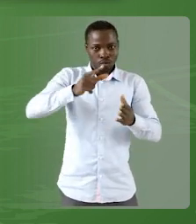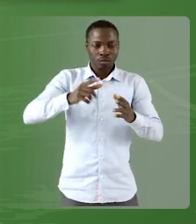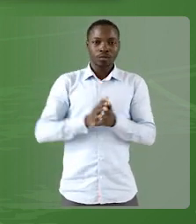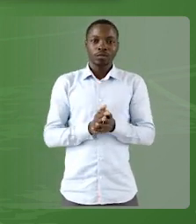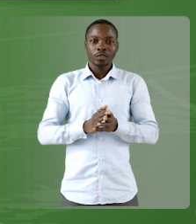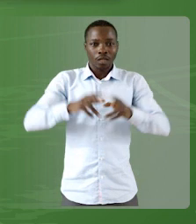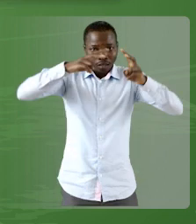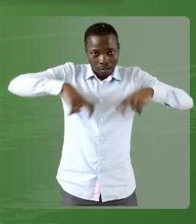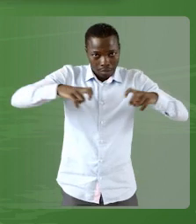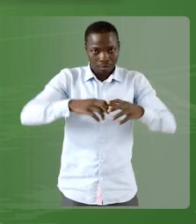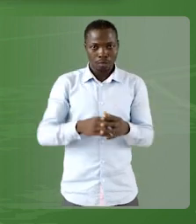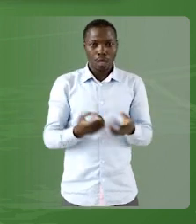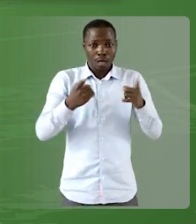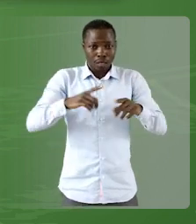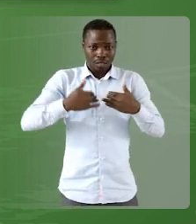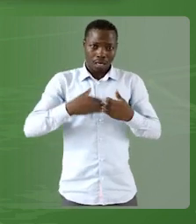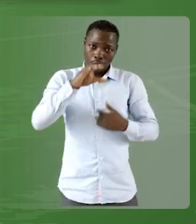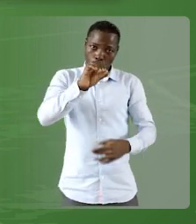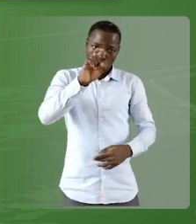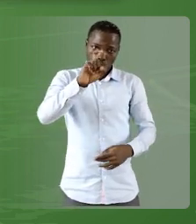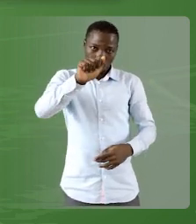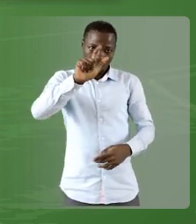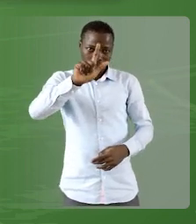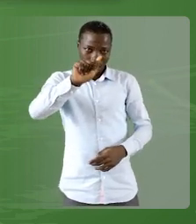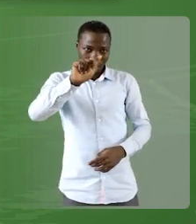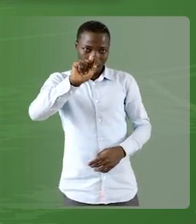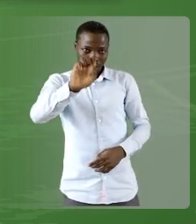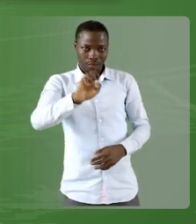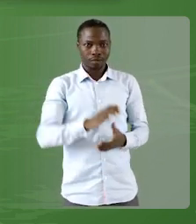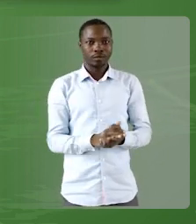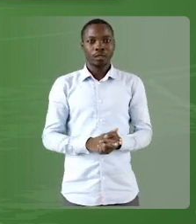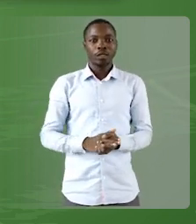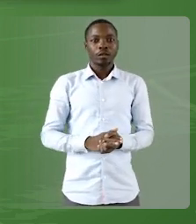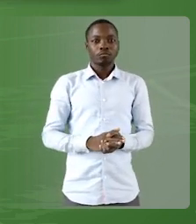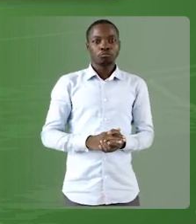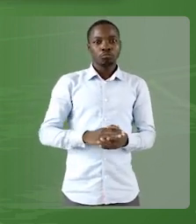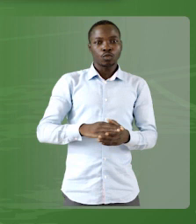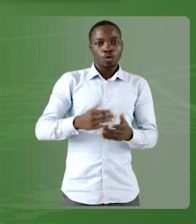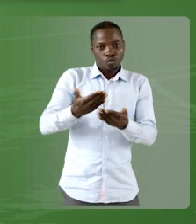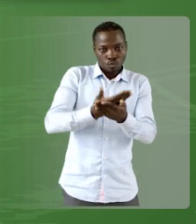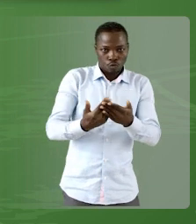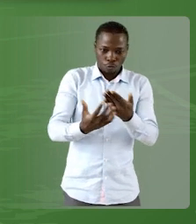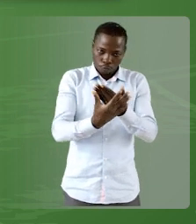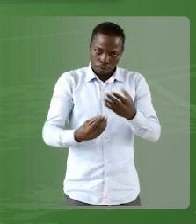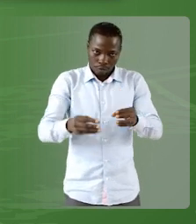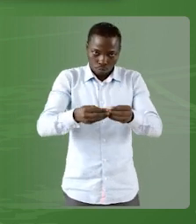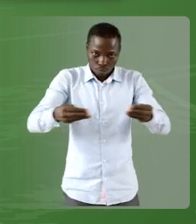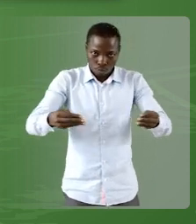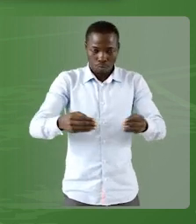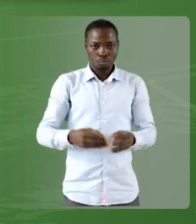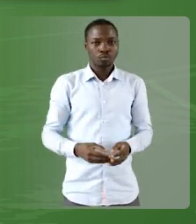d'oxalate d'ammonium, le filtrat de la solution de sol donne